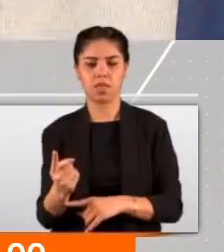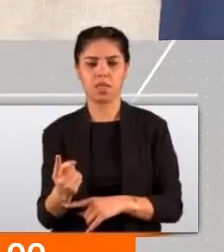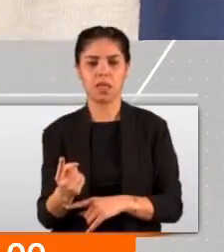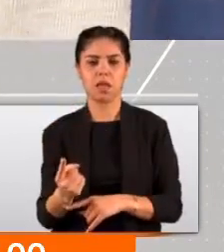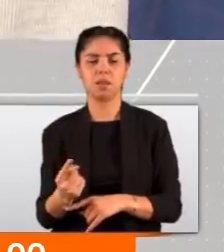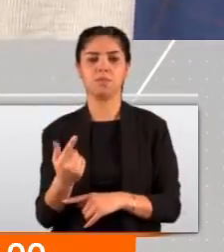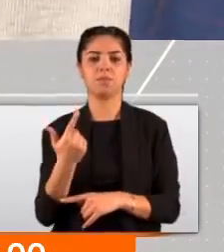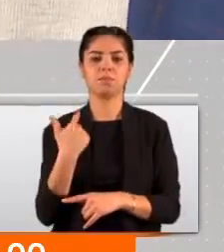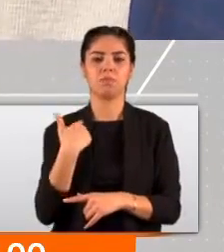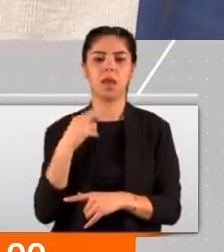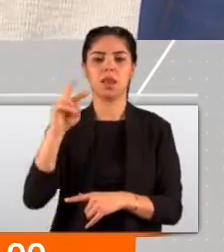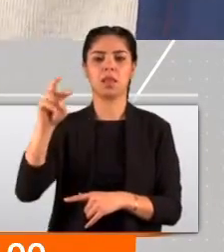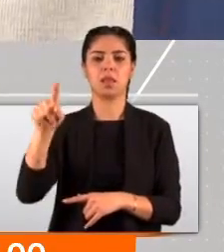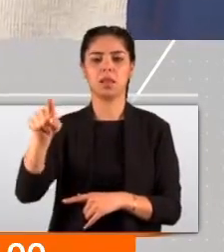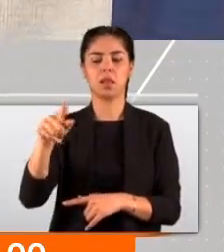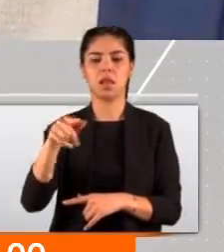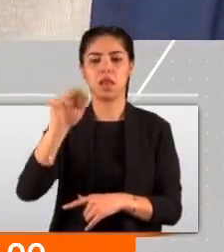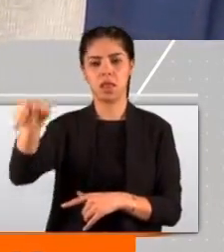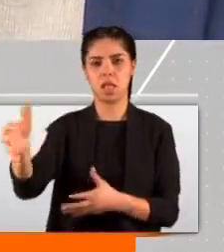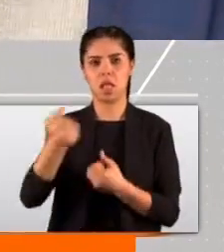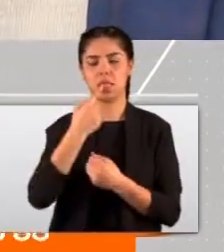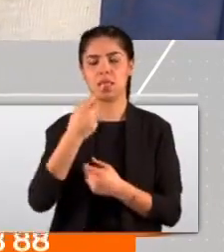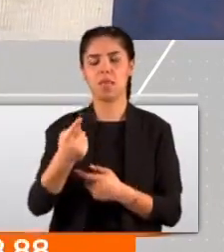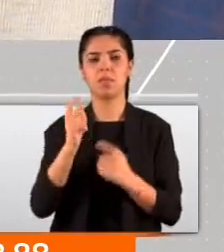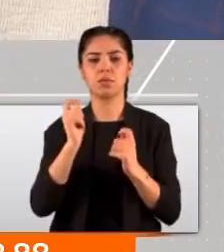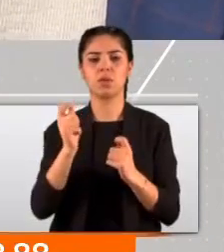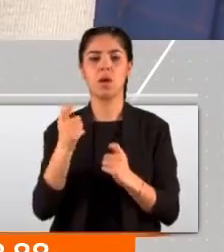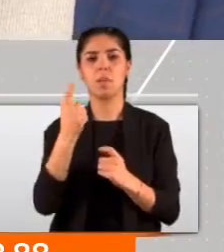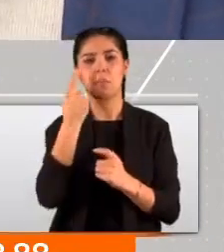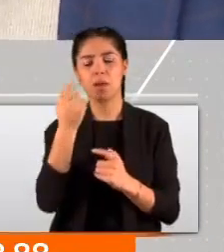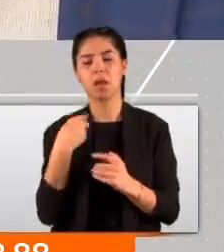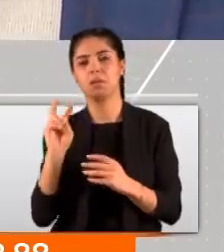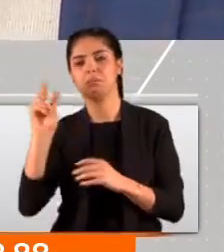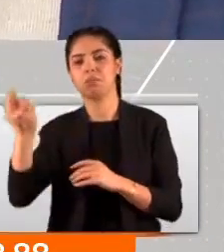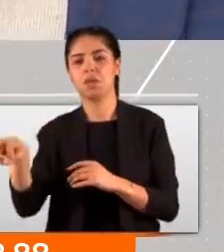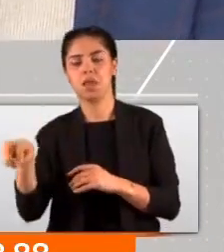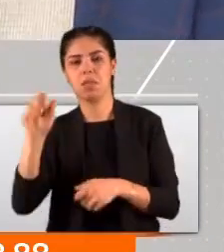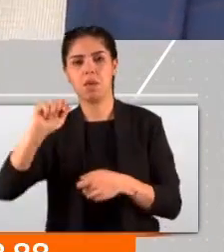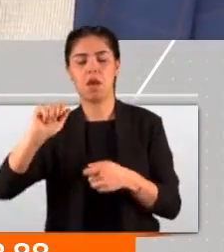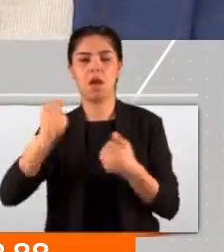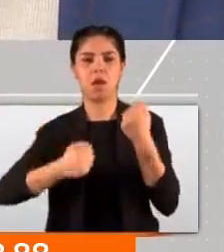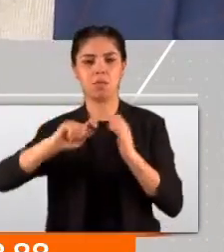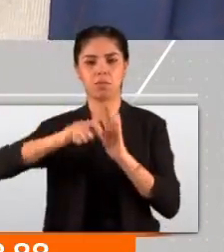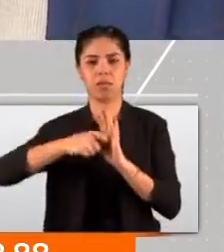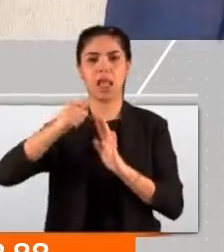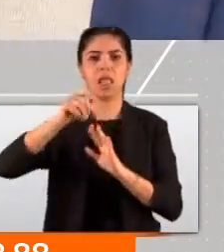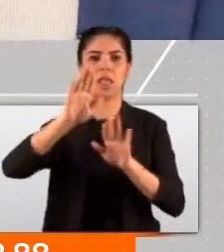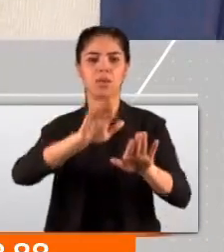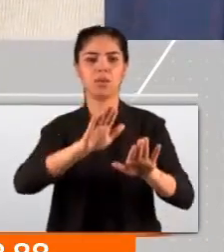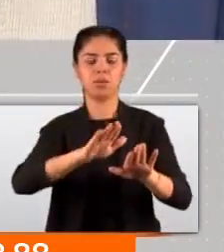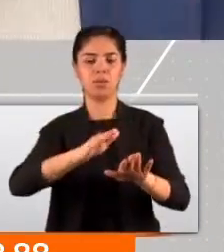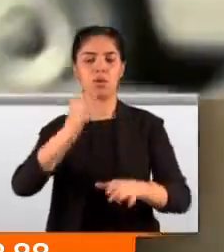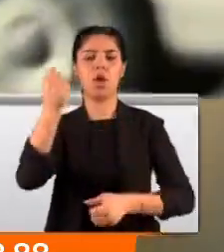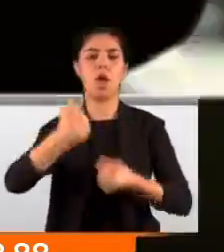Tabii in al deme şansım yok, feryat ediyor. Bakarız dedim, indim. İstop ettim, aracı indim ama anahtar üstünde bıraktım. Aracı